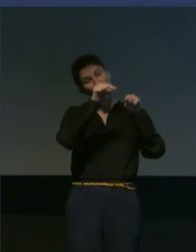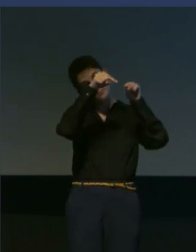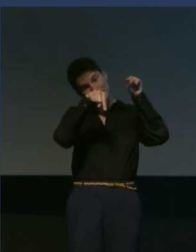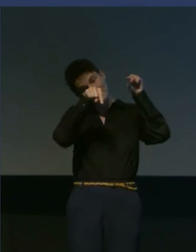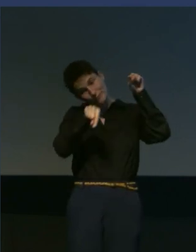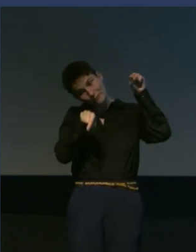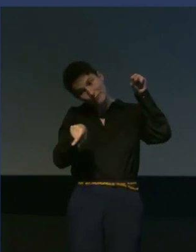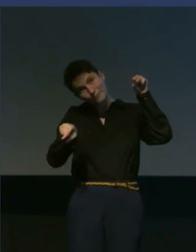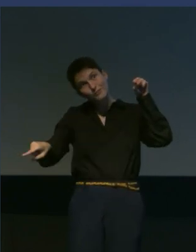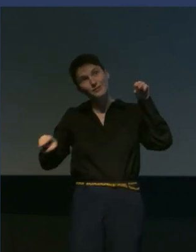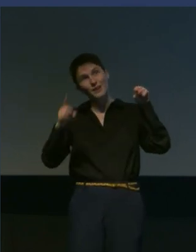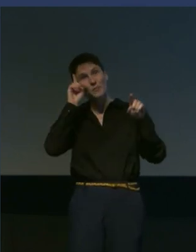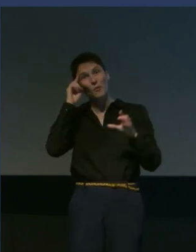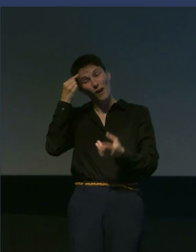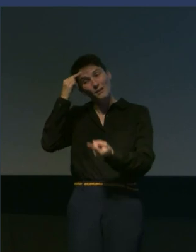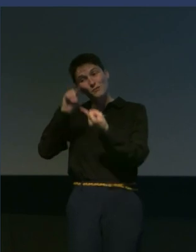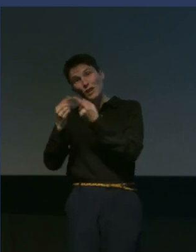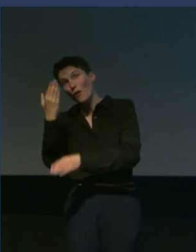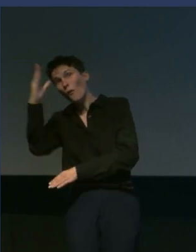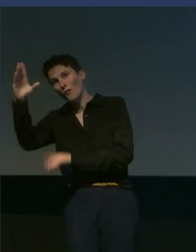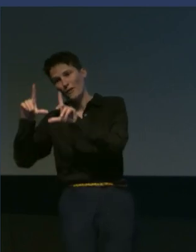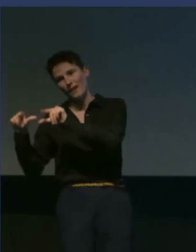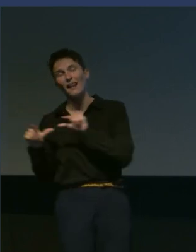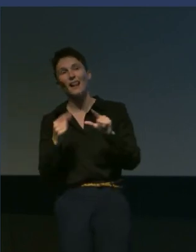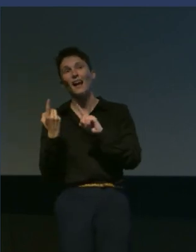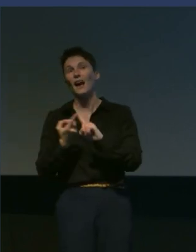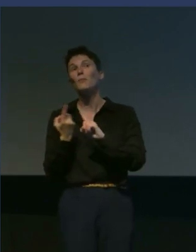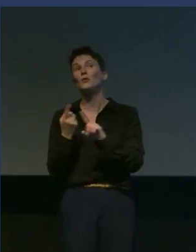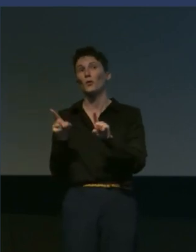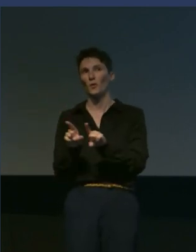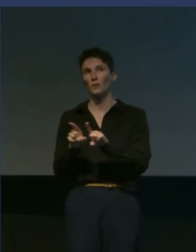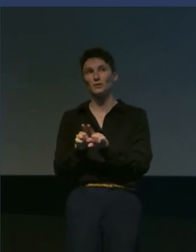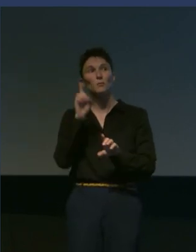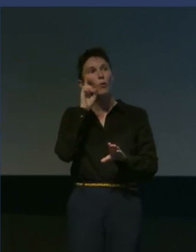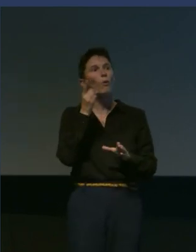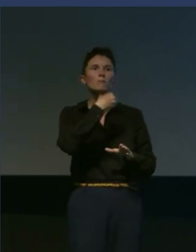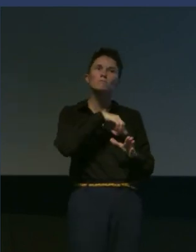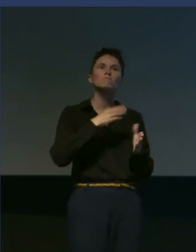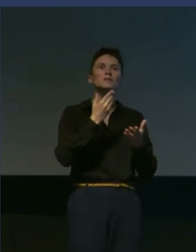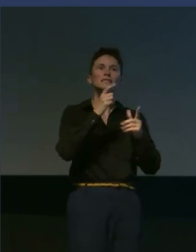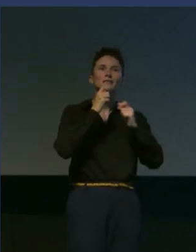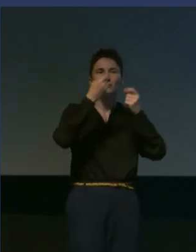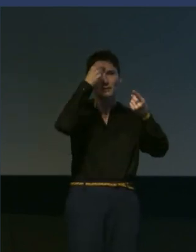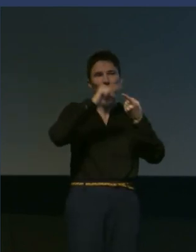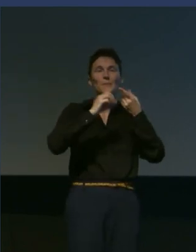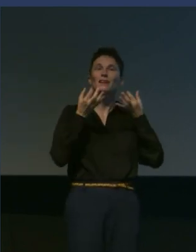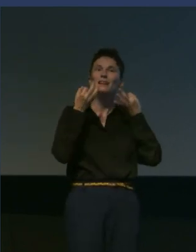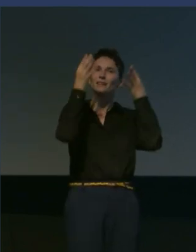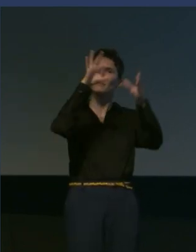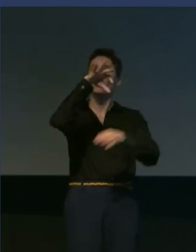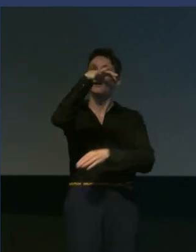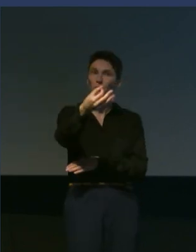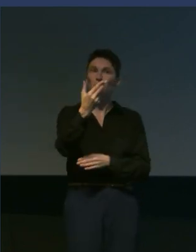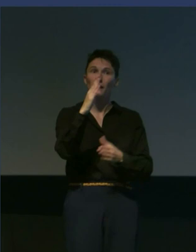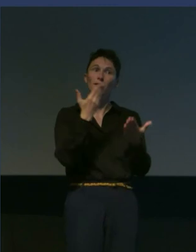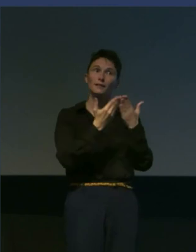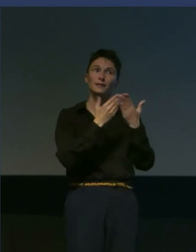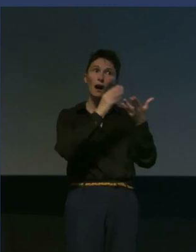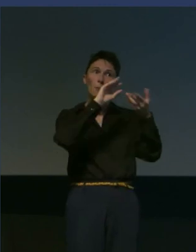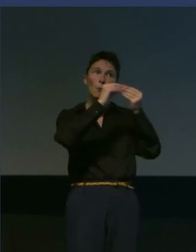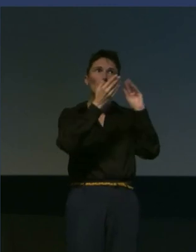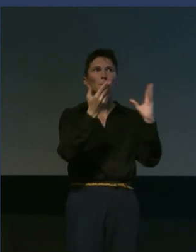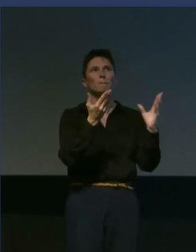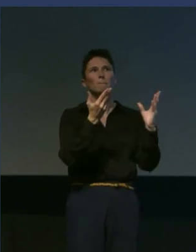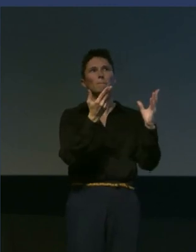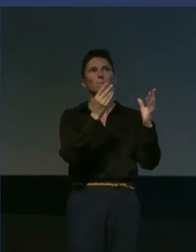le climat. Il y a d'autres sujets tout aussi importants, parce que c'est vrai, on parle beaucoup du climat, mais le climat, c'est voilà, une problématique qui en